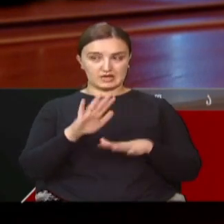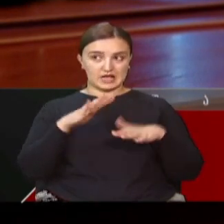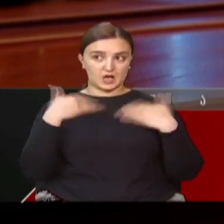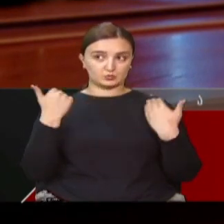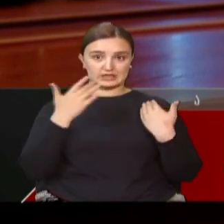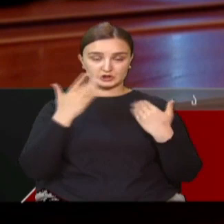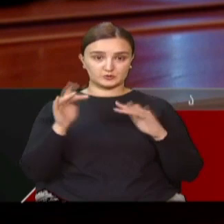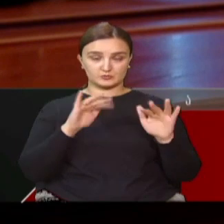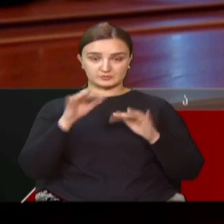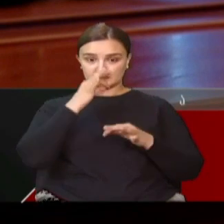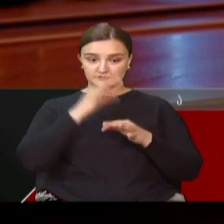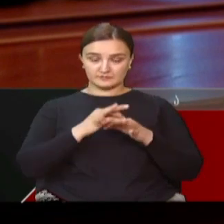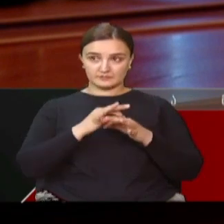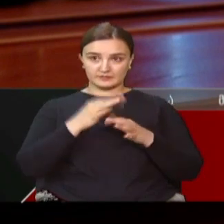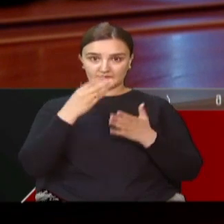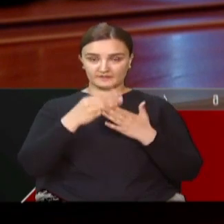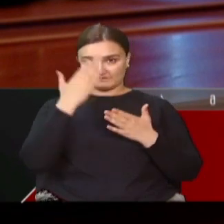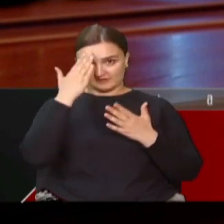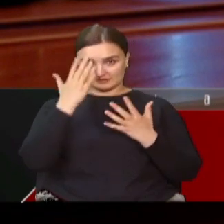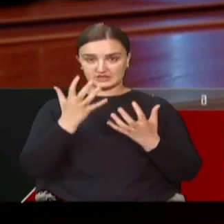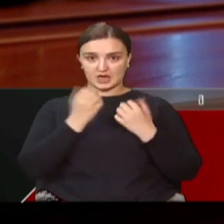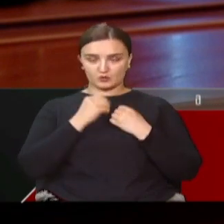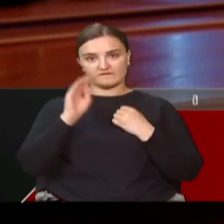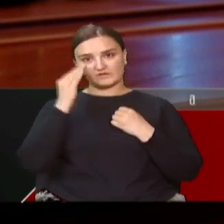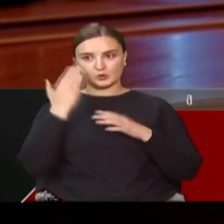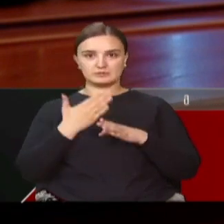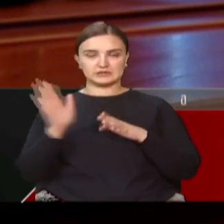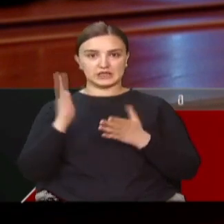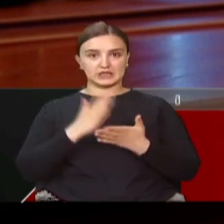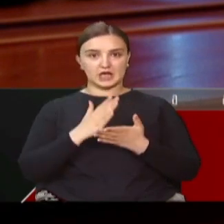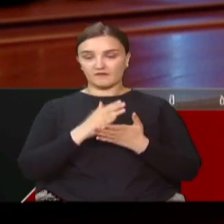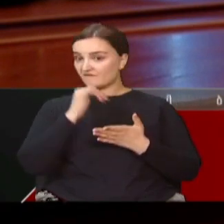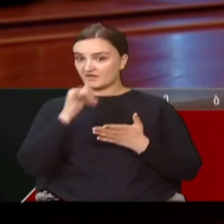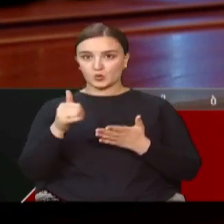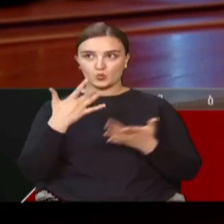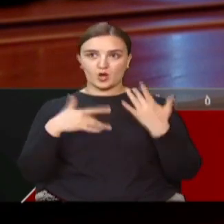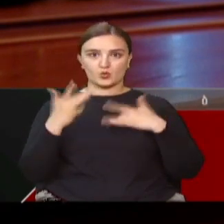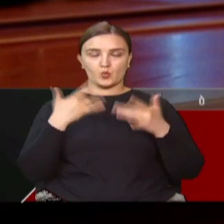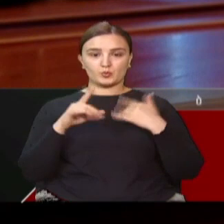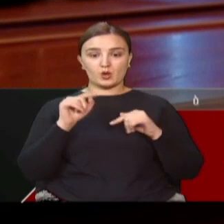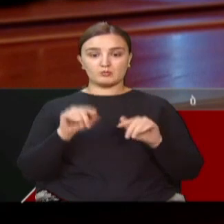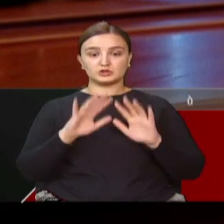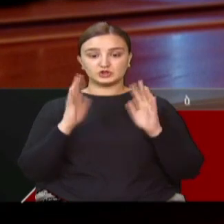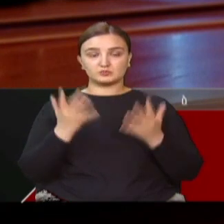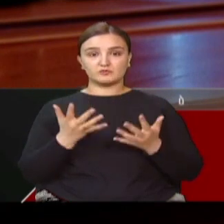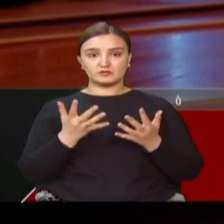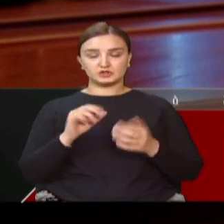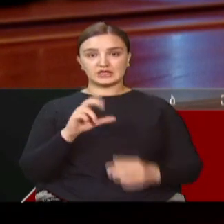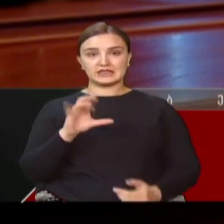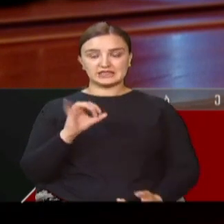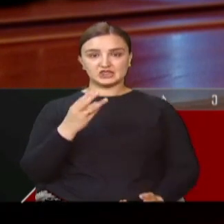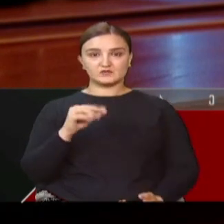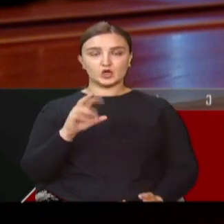რომ ნაციონალური მოძრაობის პასუხისგებლობა აიღონ და ვითომ ემიჯნებიან და ვერც იმას უარყოფენ, რომ ამ შემთხვევაში მაშინ ადეიშვილი